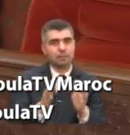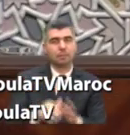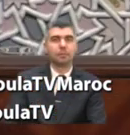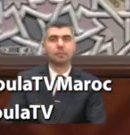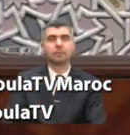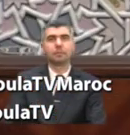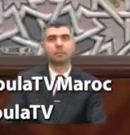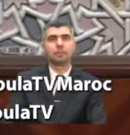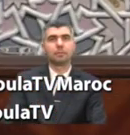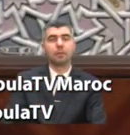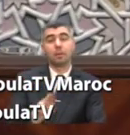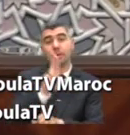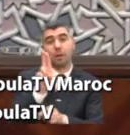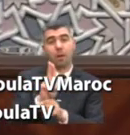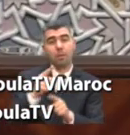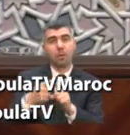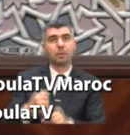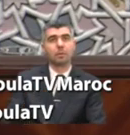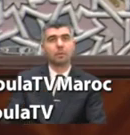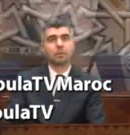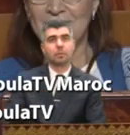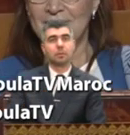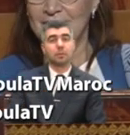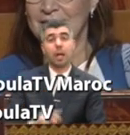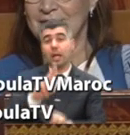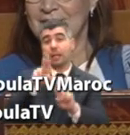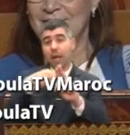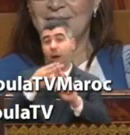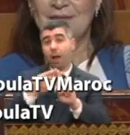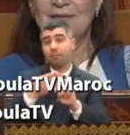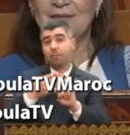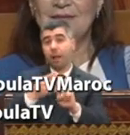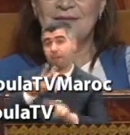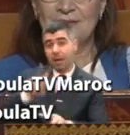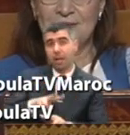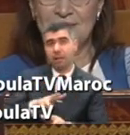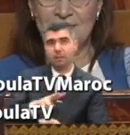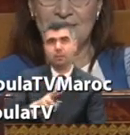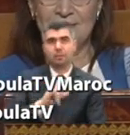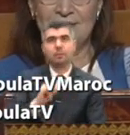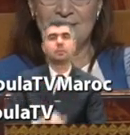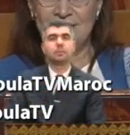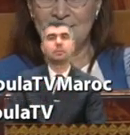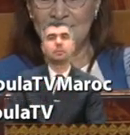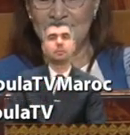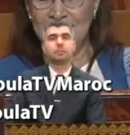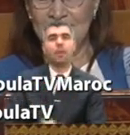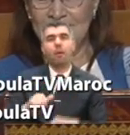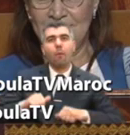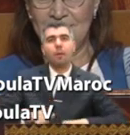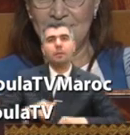لكم الكلمة للتعقيب. سؤال مقنع سيد الوزير، جوابك مقنع. غير سيد الوزير